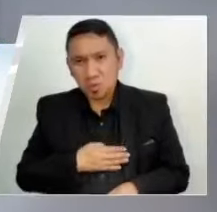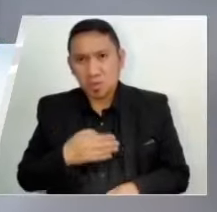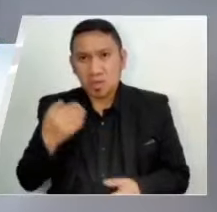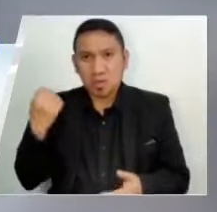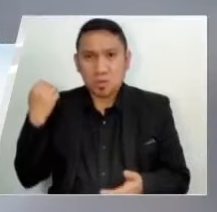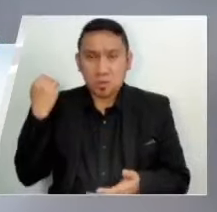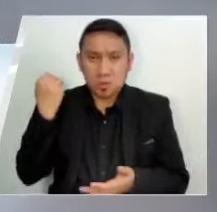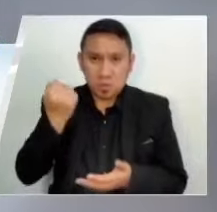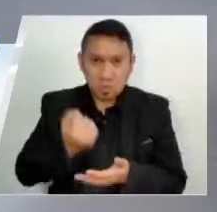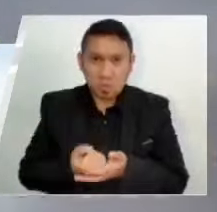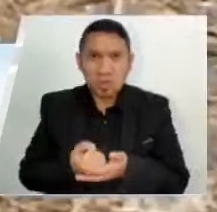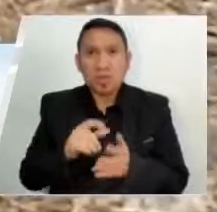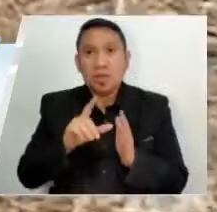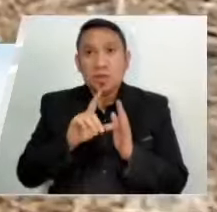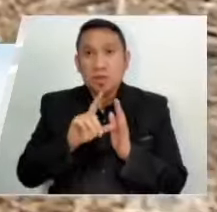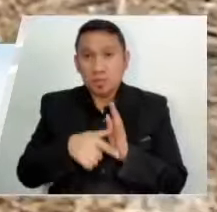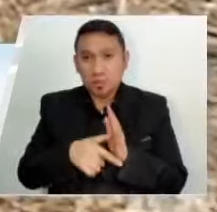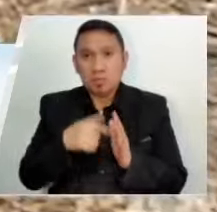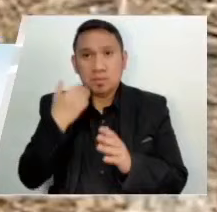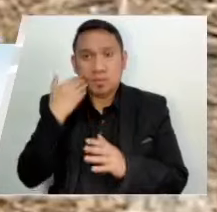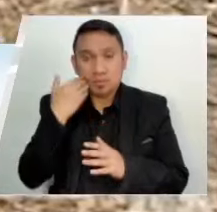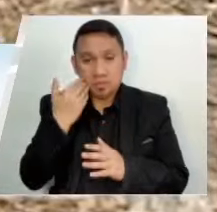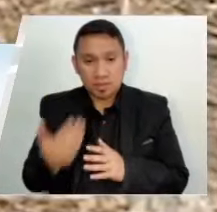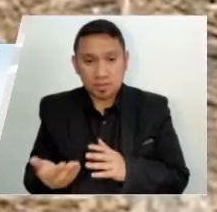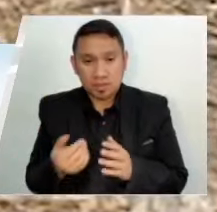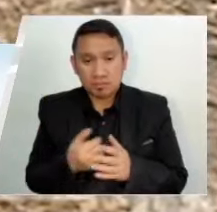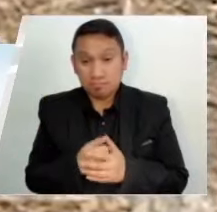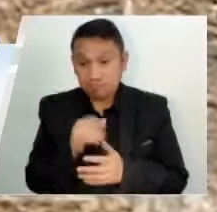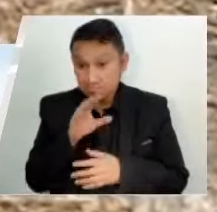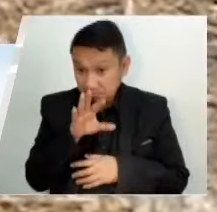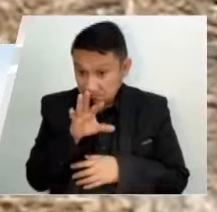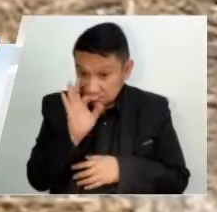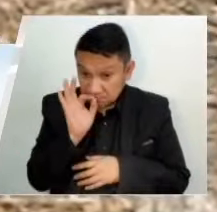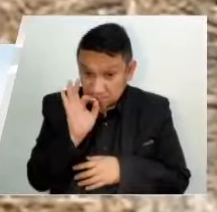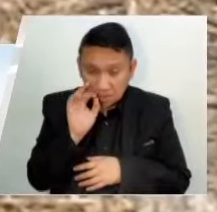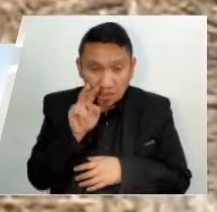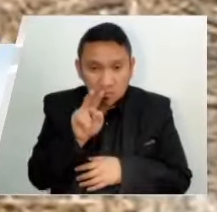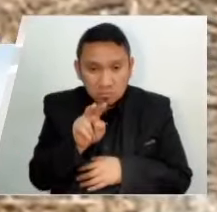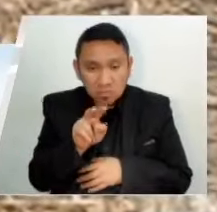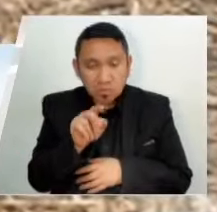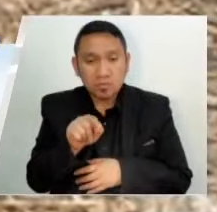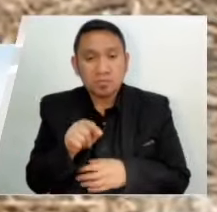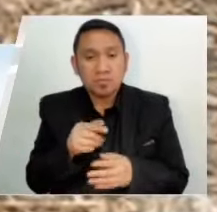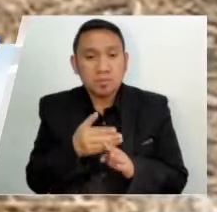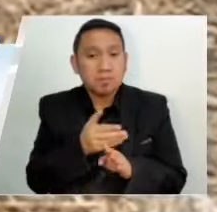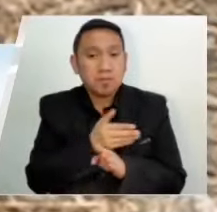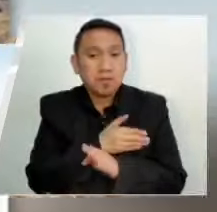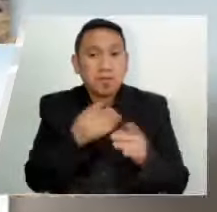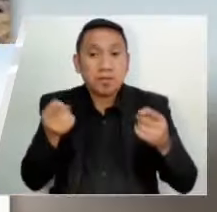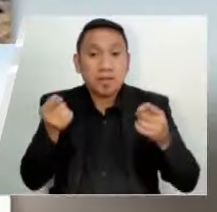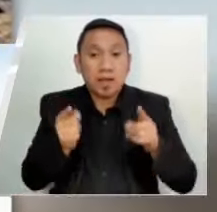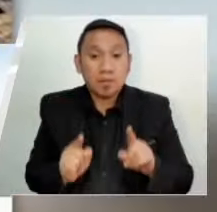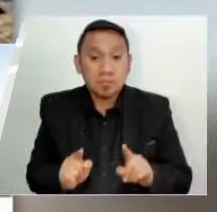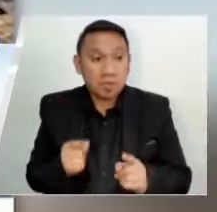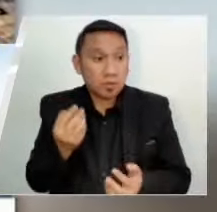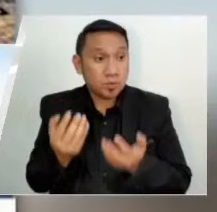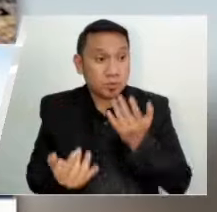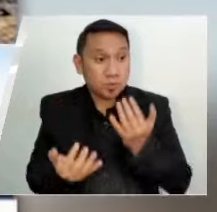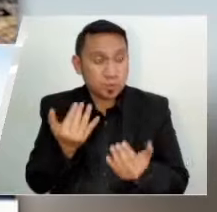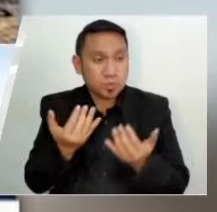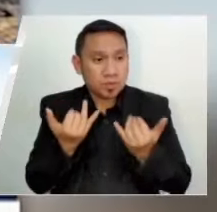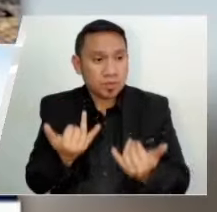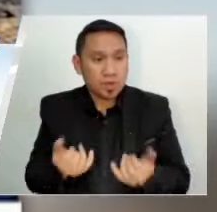at kalaunay namatay. Namataan pa siya ng ilang residente na naglilinis sa lugar bago nangyari ang sunog. Inibisgan pa